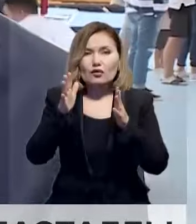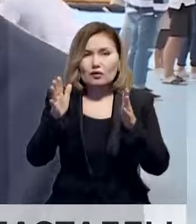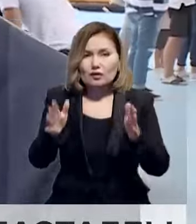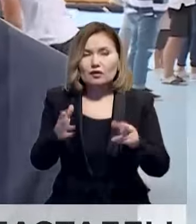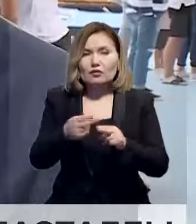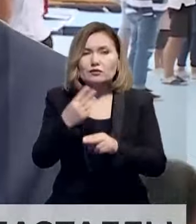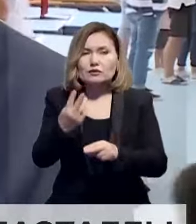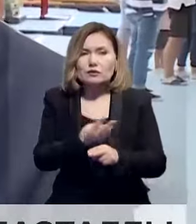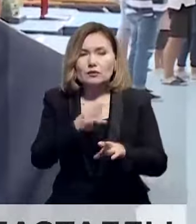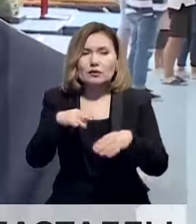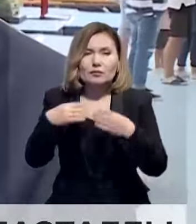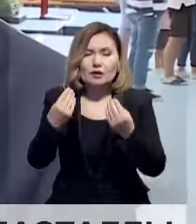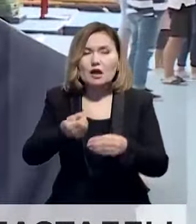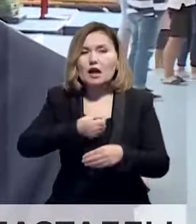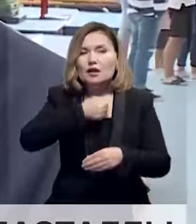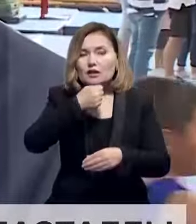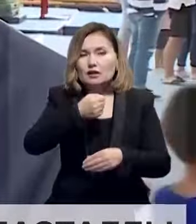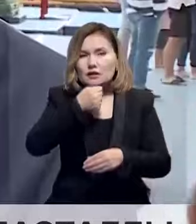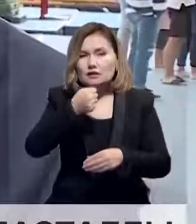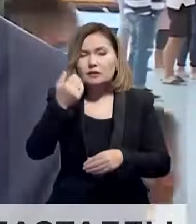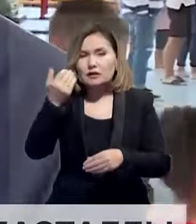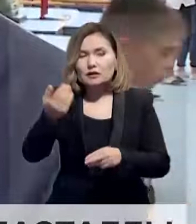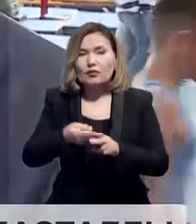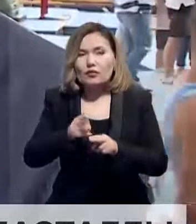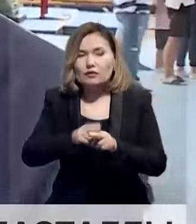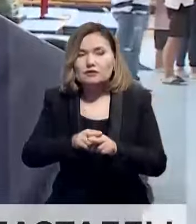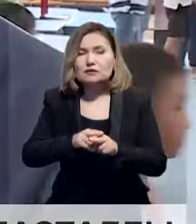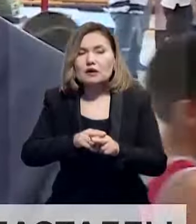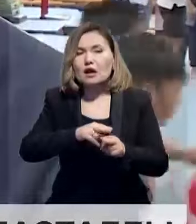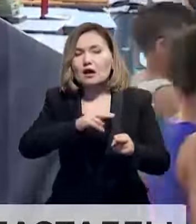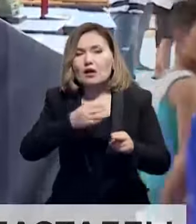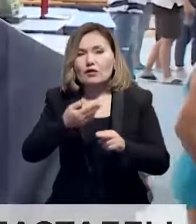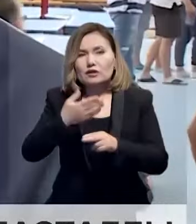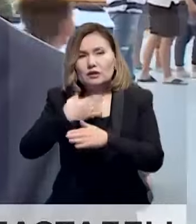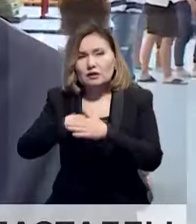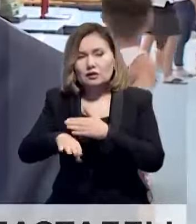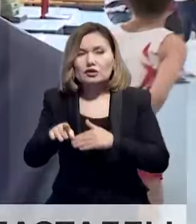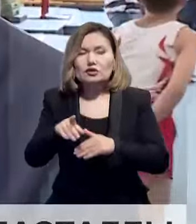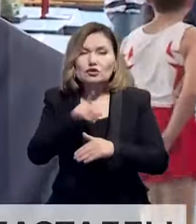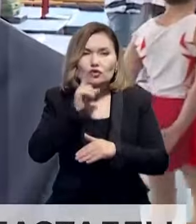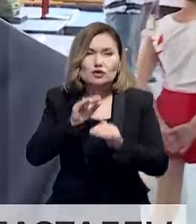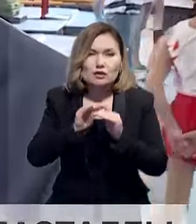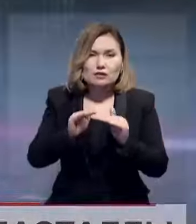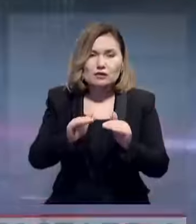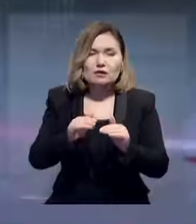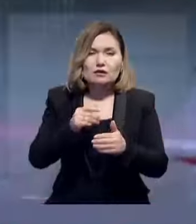Үлкен ересектердің жаңағы арасында кім келеді дегендей іріктеу ретінде өтіп жатыр.